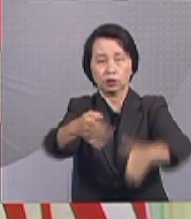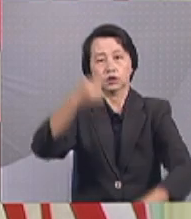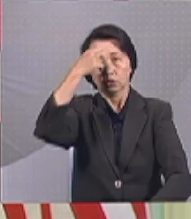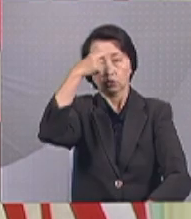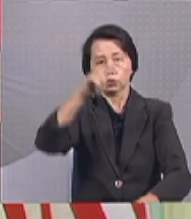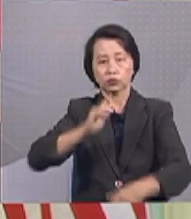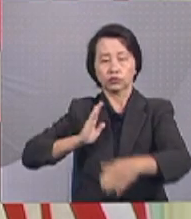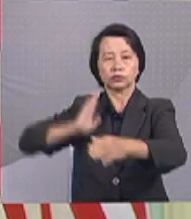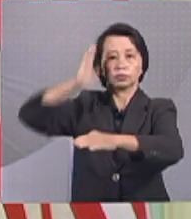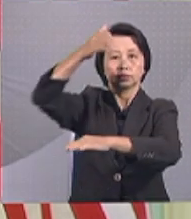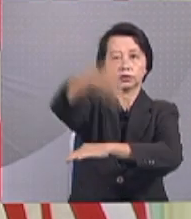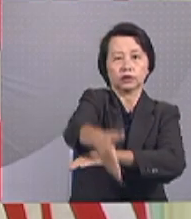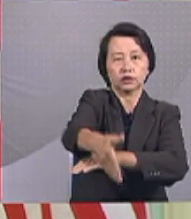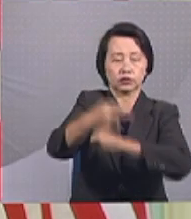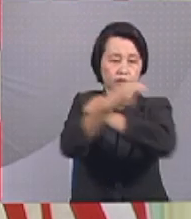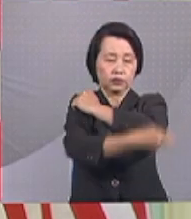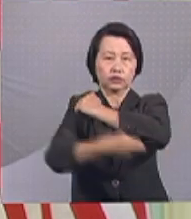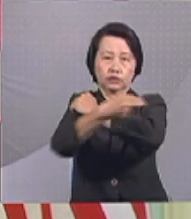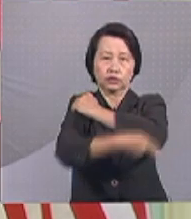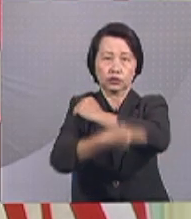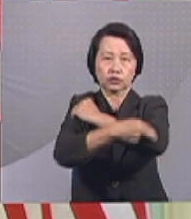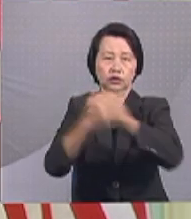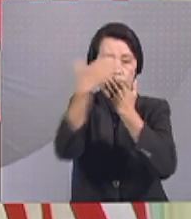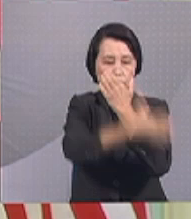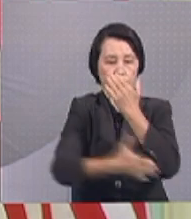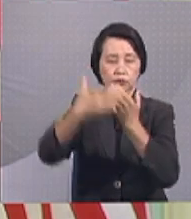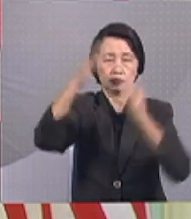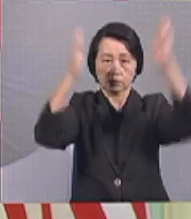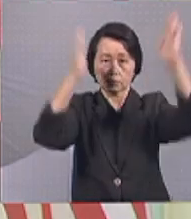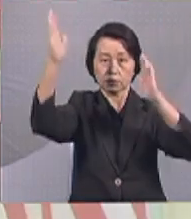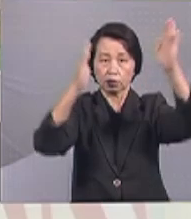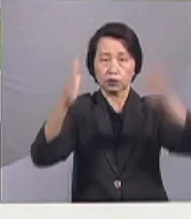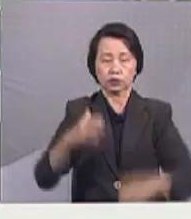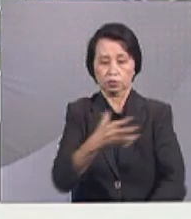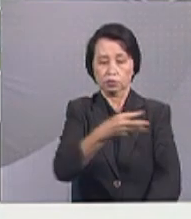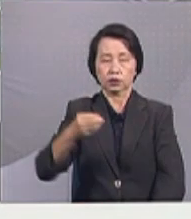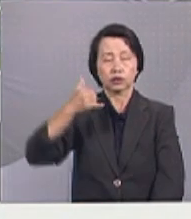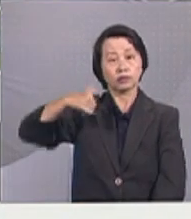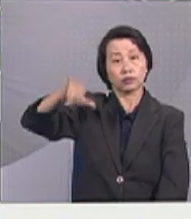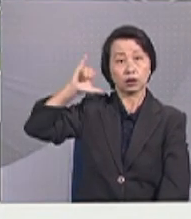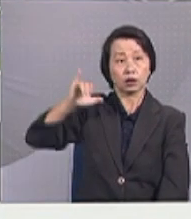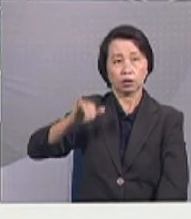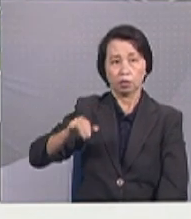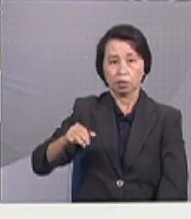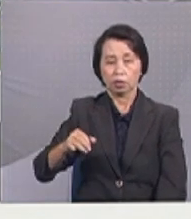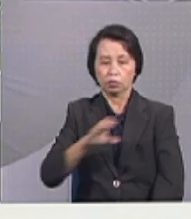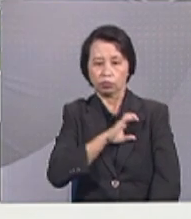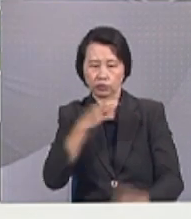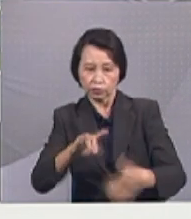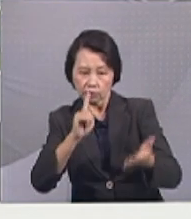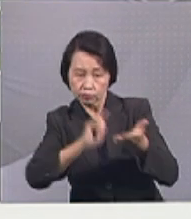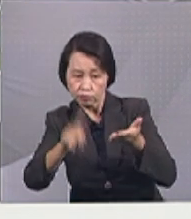untuk rentas sempadan negeri di seluruh negara dan semalam mereka telah memeriksa